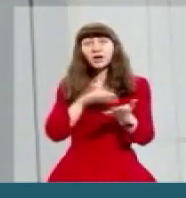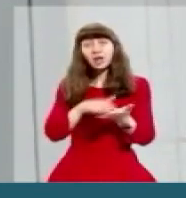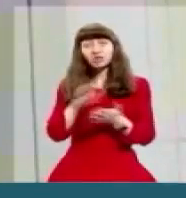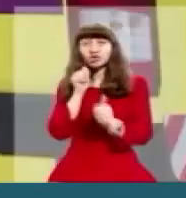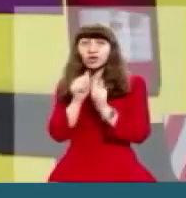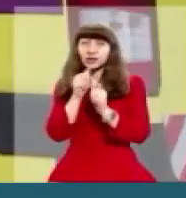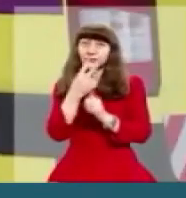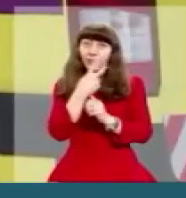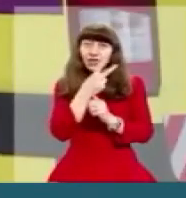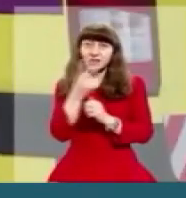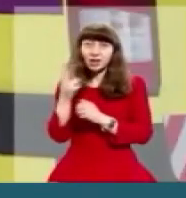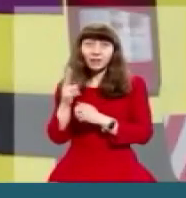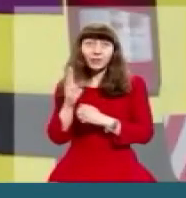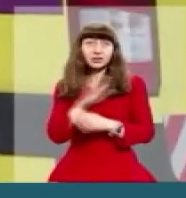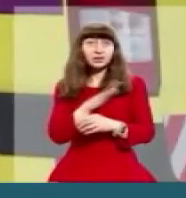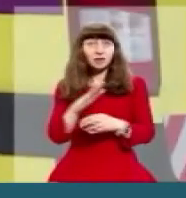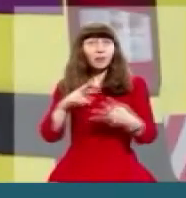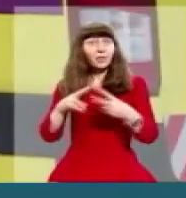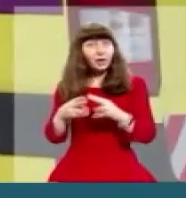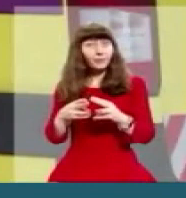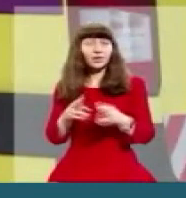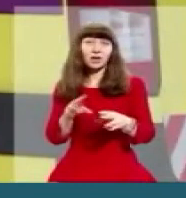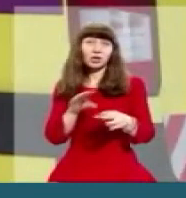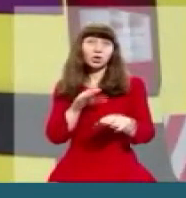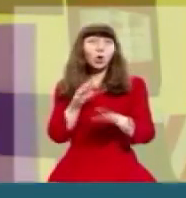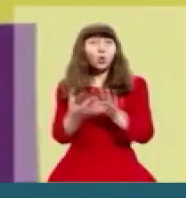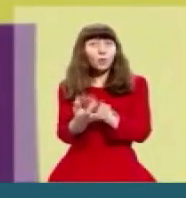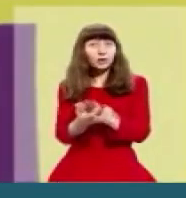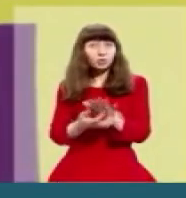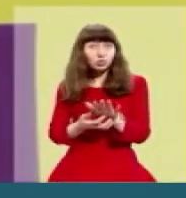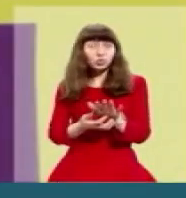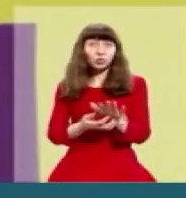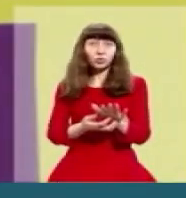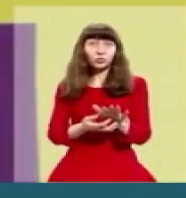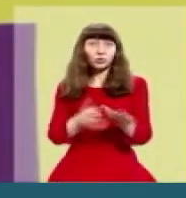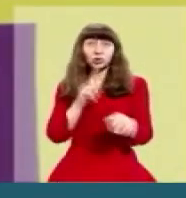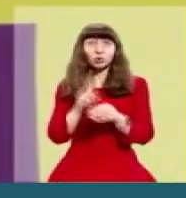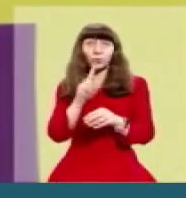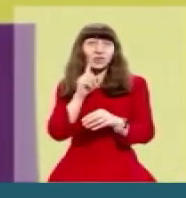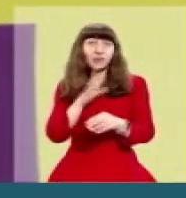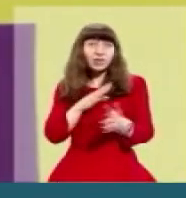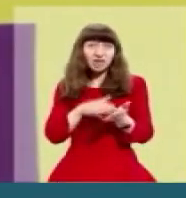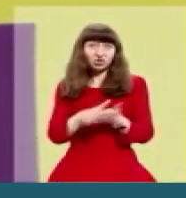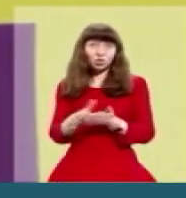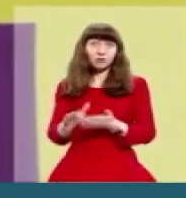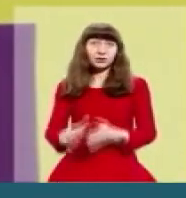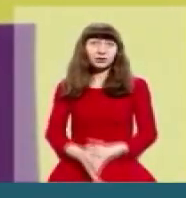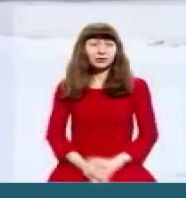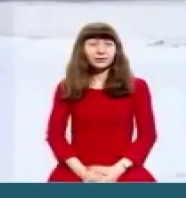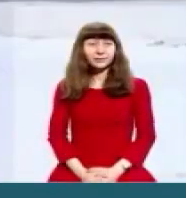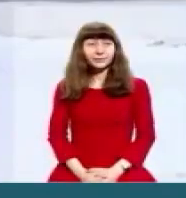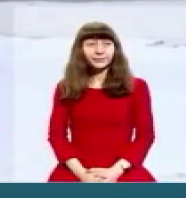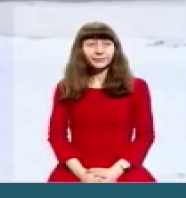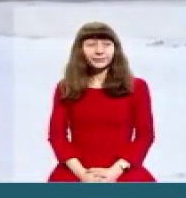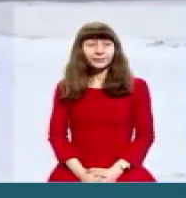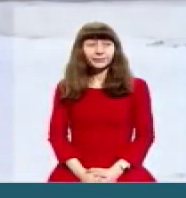смотреть по сторонам и желательно на время сменить обувь на скользкой подошве. Иными словами, не быть беспечными по отношению к своему здоровью. Ведь порой